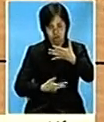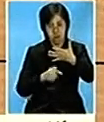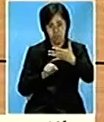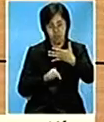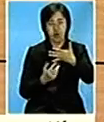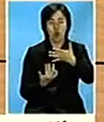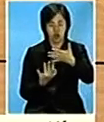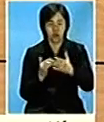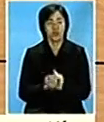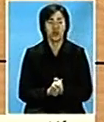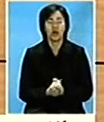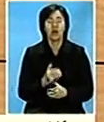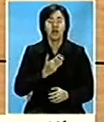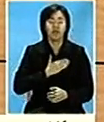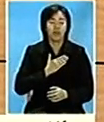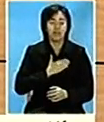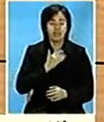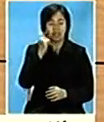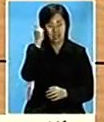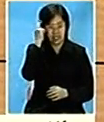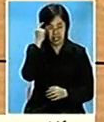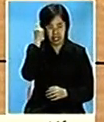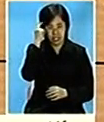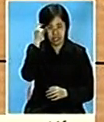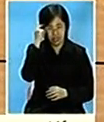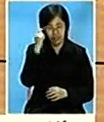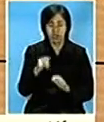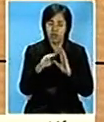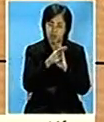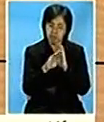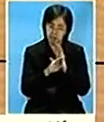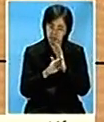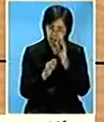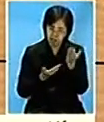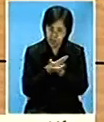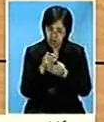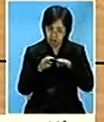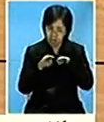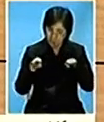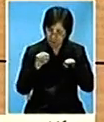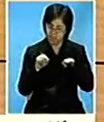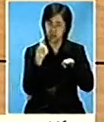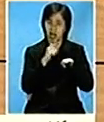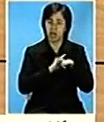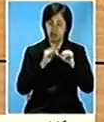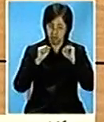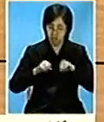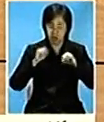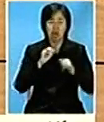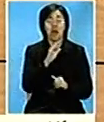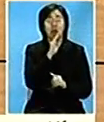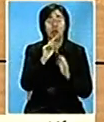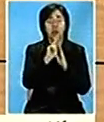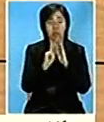พซึ่งผมคิดว่าจะหาเกณฑ์อะไรไปตัดสินมาตรฐานอันนั้นเพราะถ้าผ่านไปแล้ว